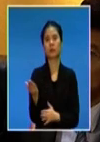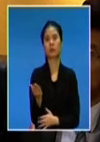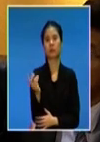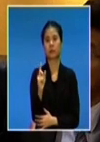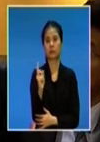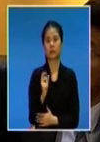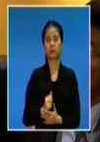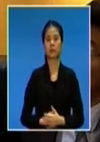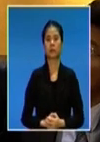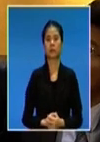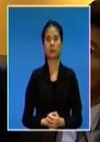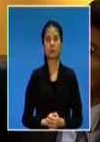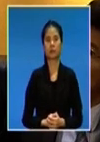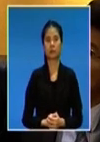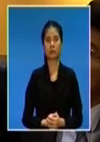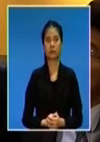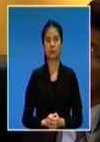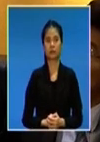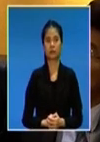คือผมเรียนอย่างนี้ว่าของ